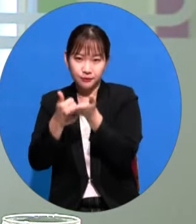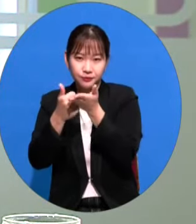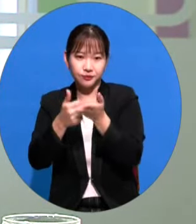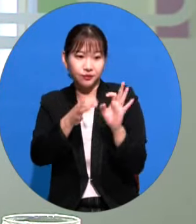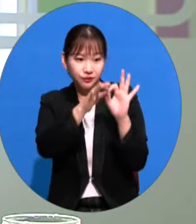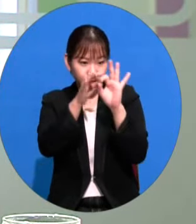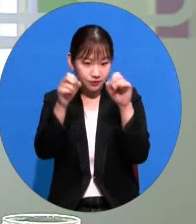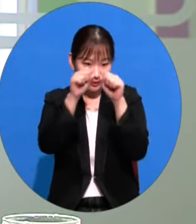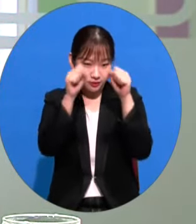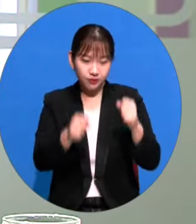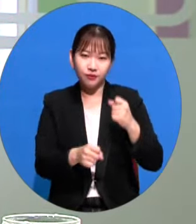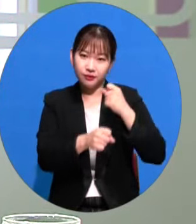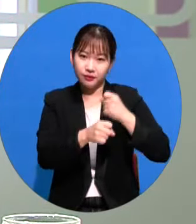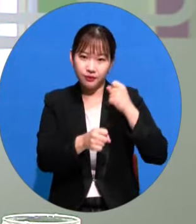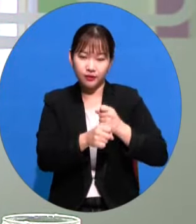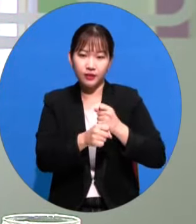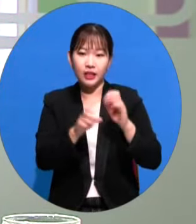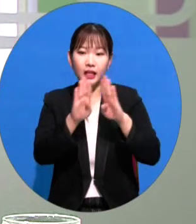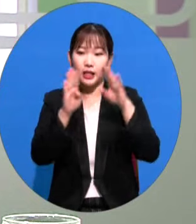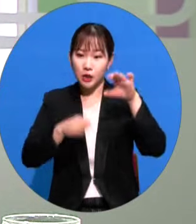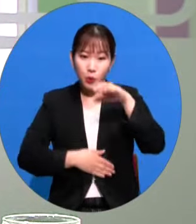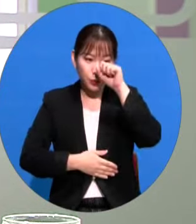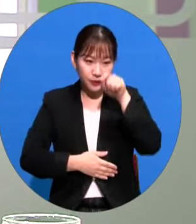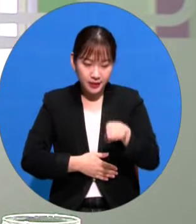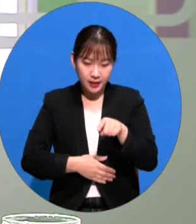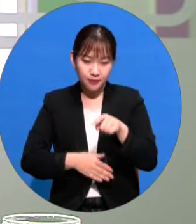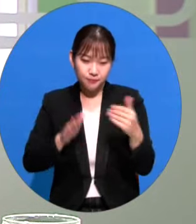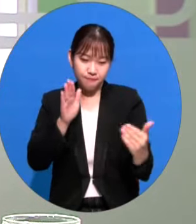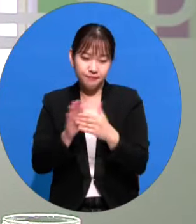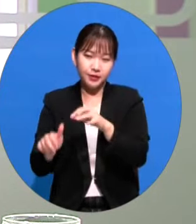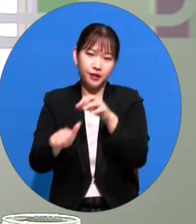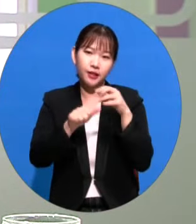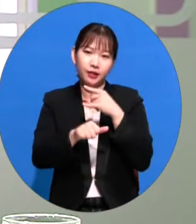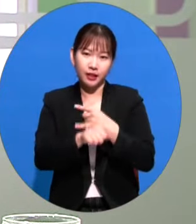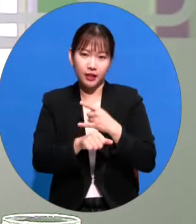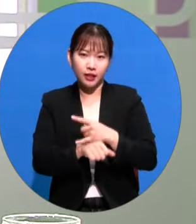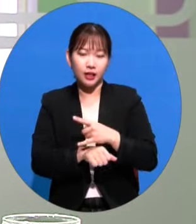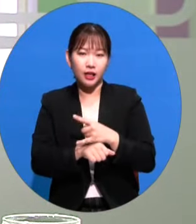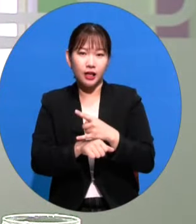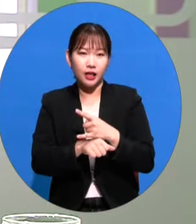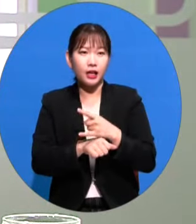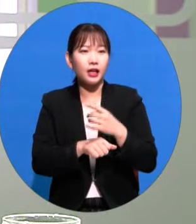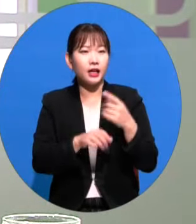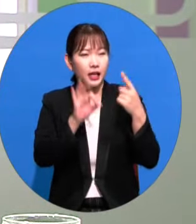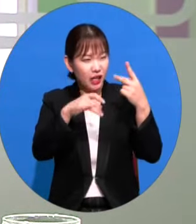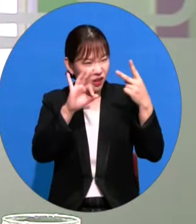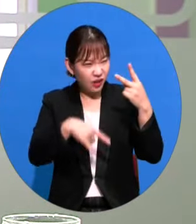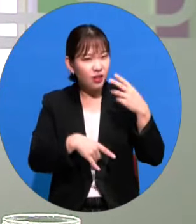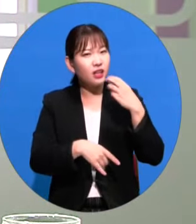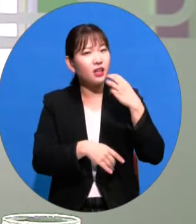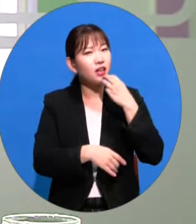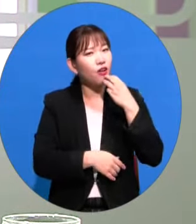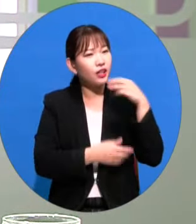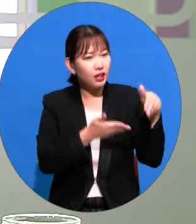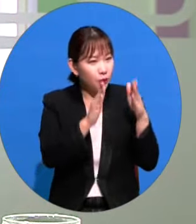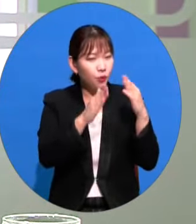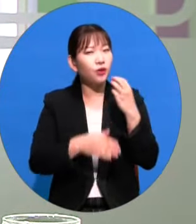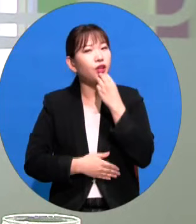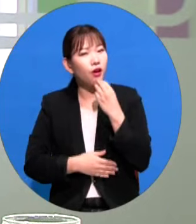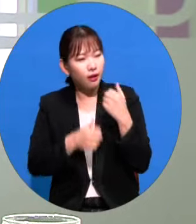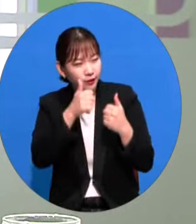시스템 등을 구축하고 개최지 이점을 최대한 살려서 최상위권인 경기, 서울과 경쟁은